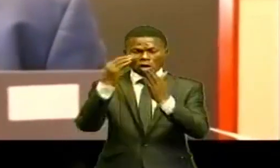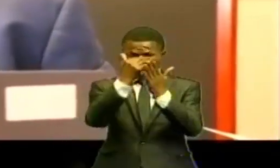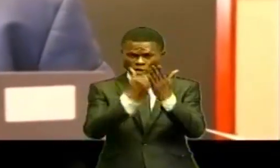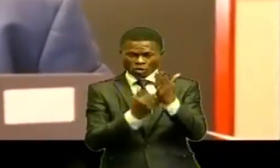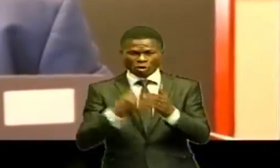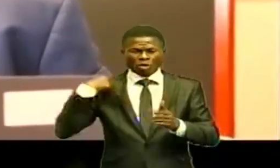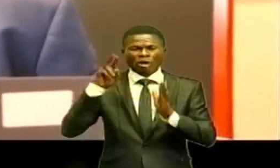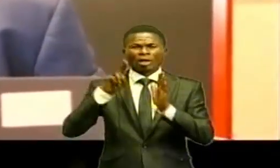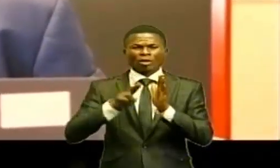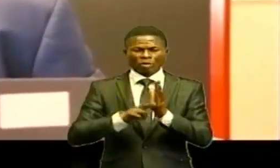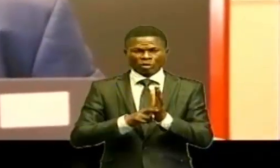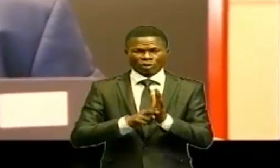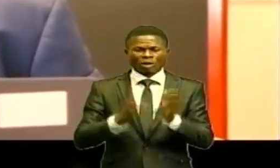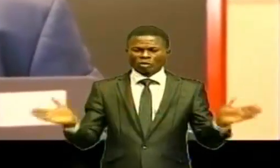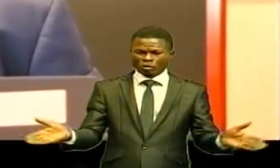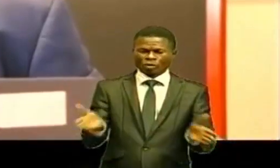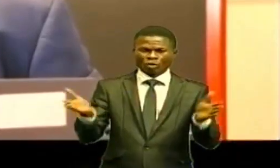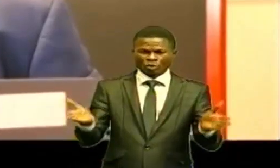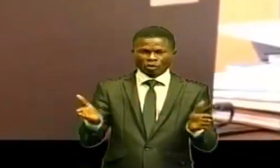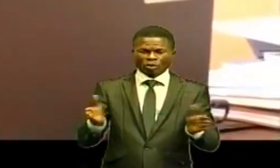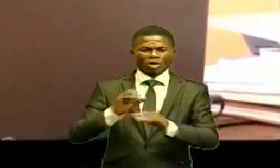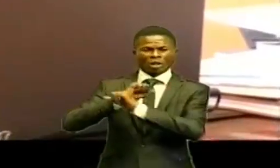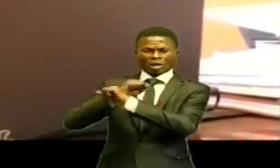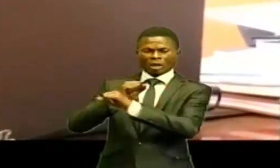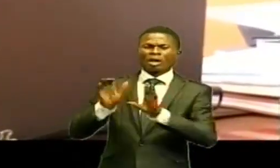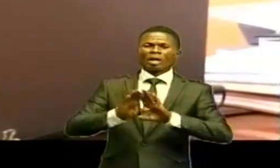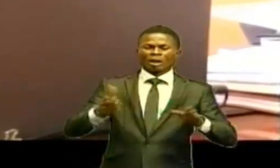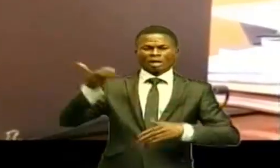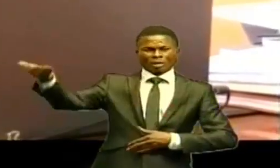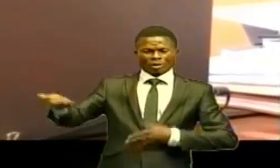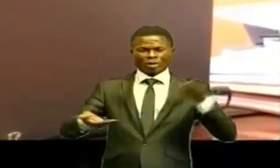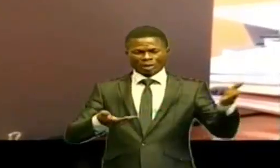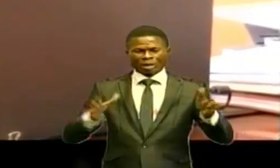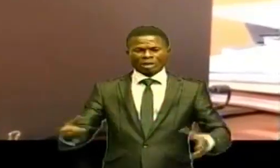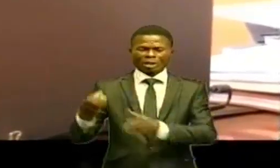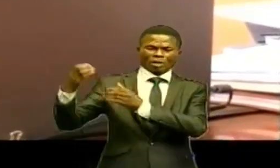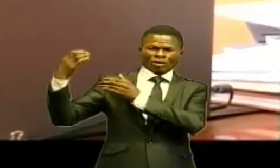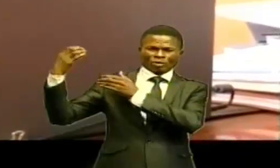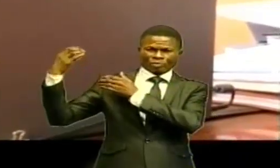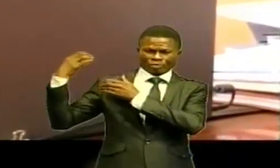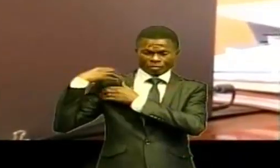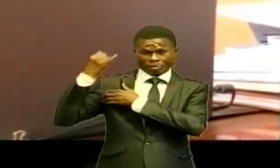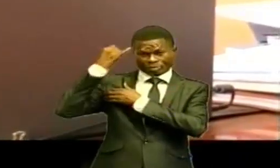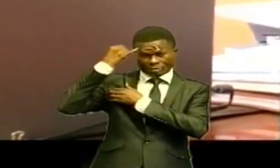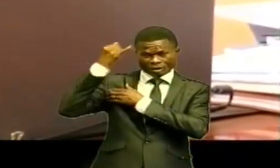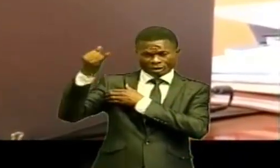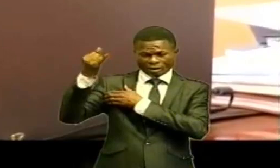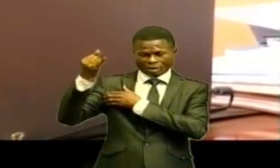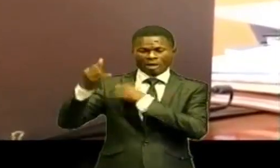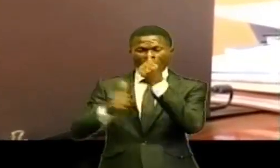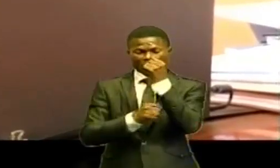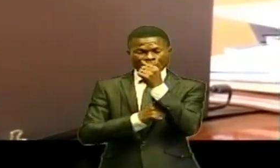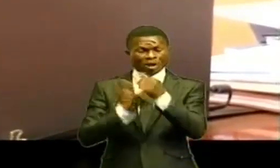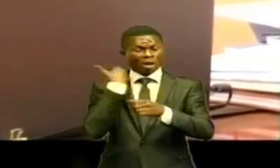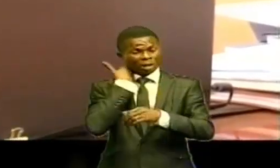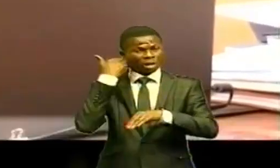le gouvernement pour renforcer à titre préventif la capacité d'accueil et de prise en charge dans l'hypothèse où des cas de